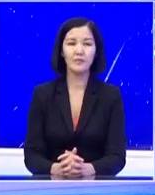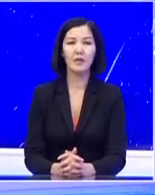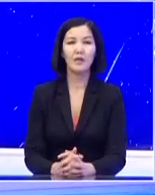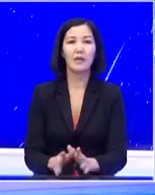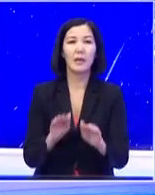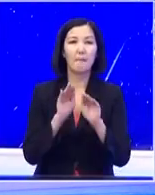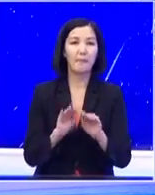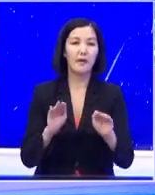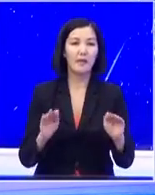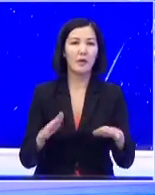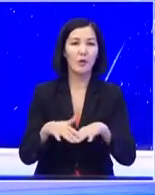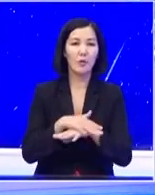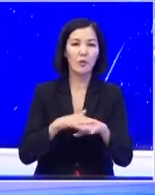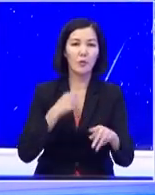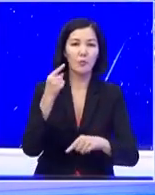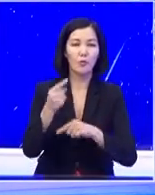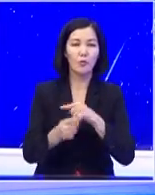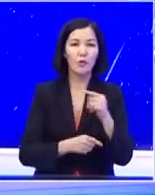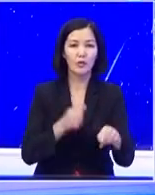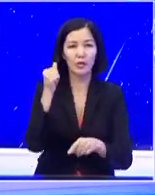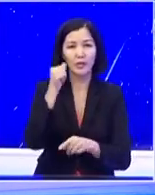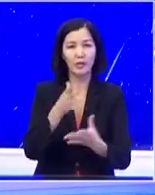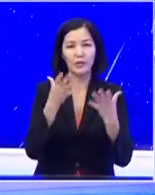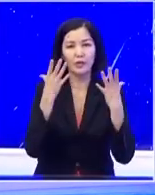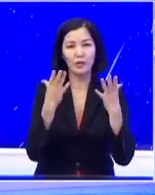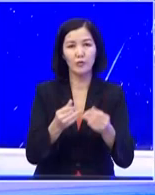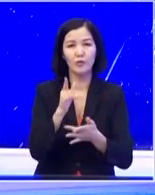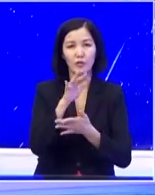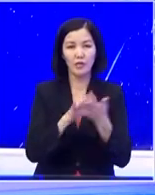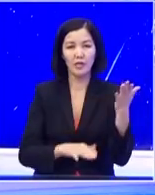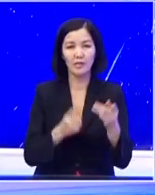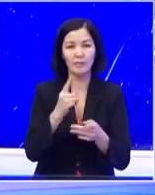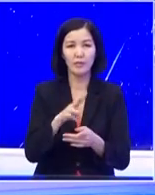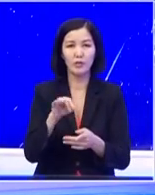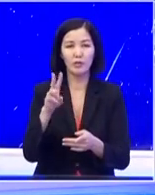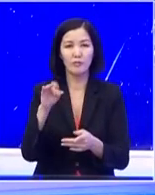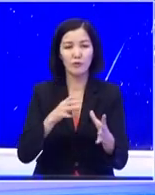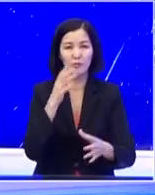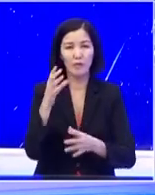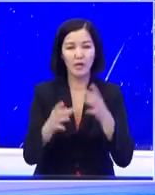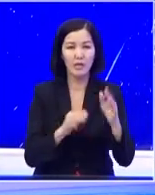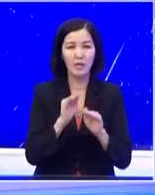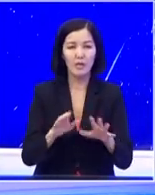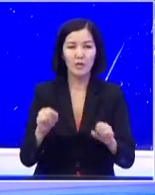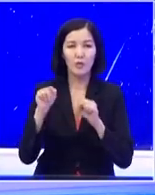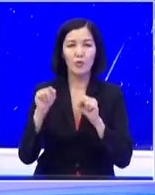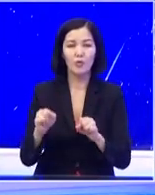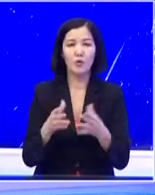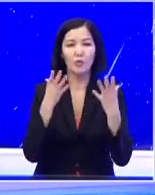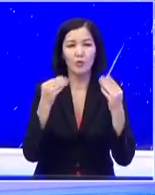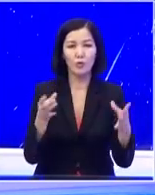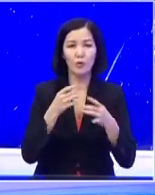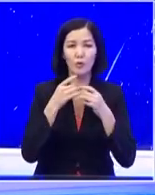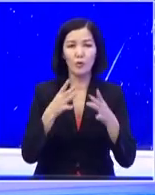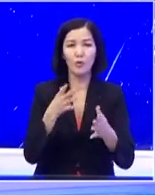Бала ұлт болашағы, ел ертеңі. 1 маусым халықаралық балаларды қорғау күніне орай мемлекет басшысы Твиттердегі